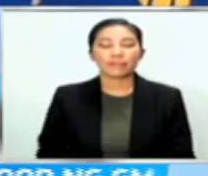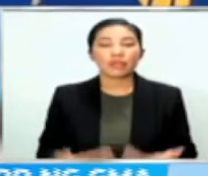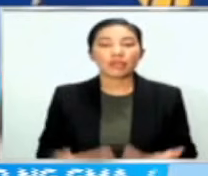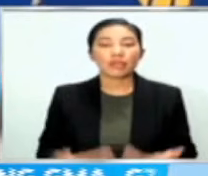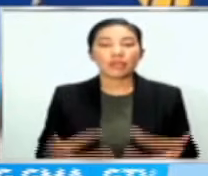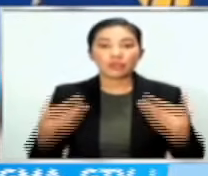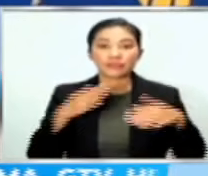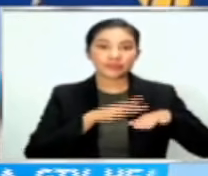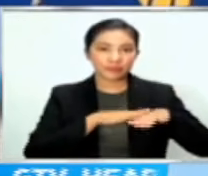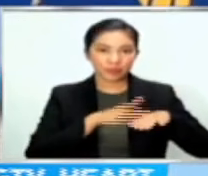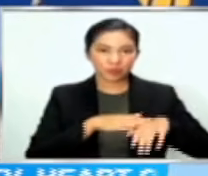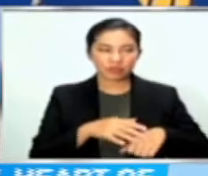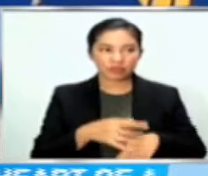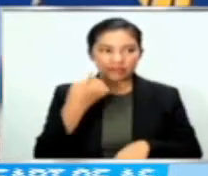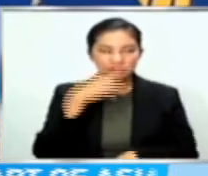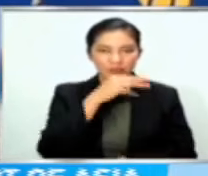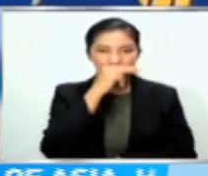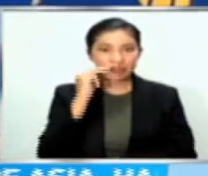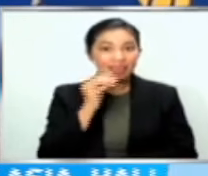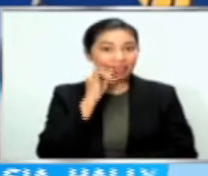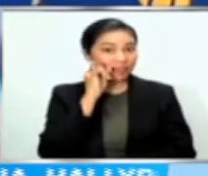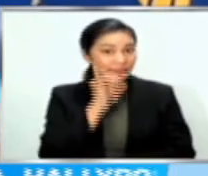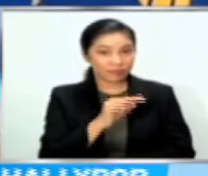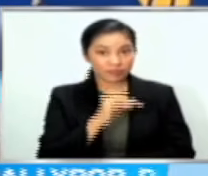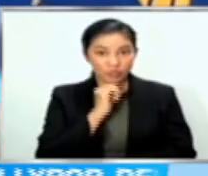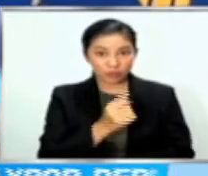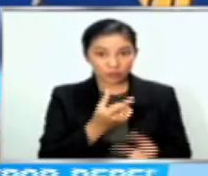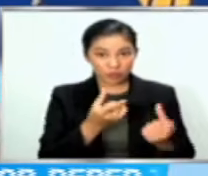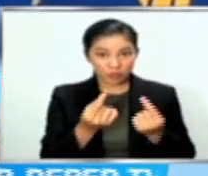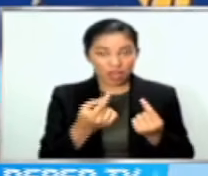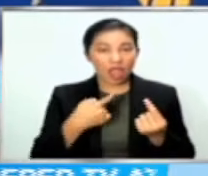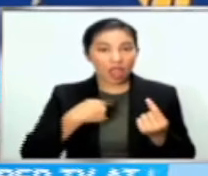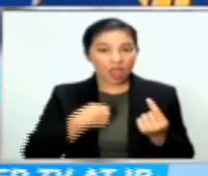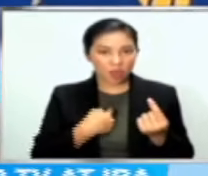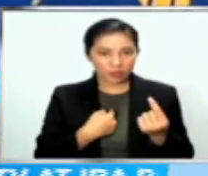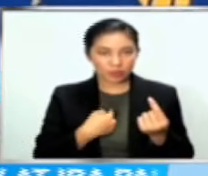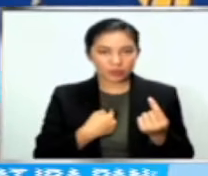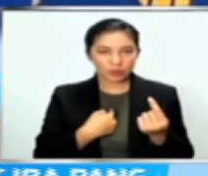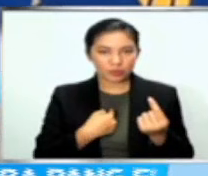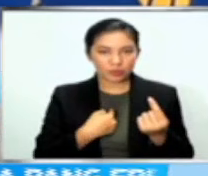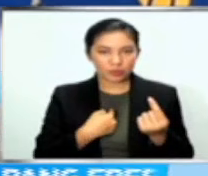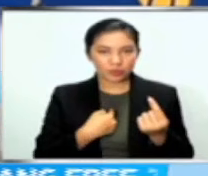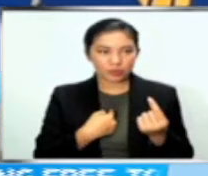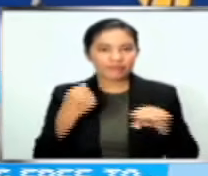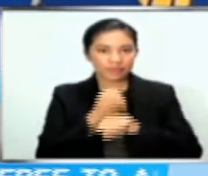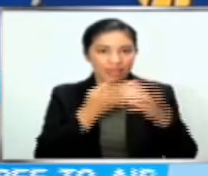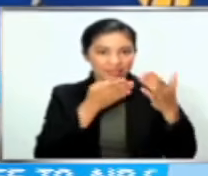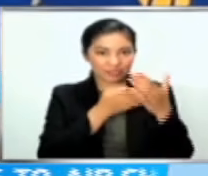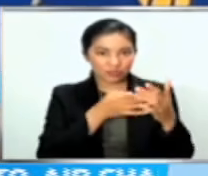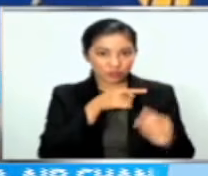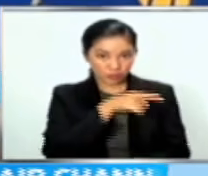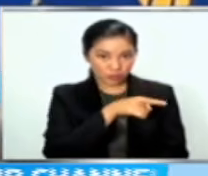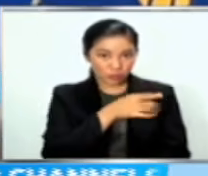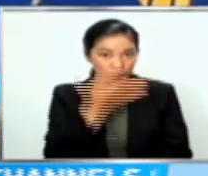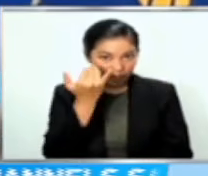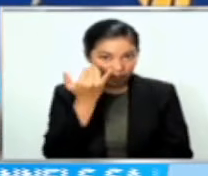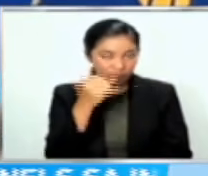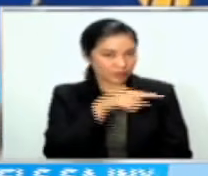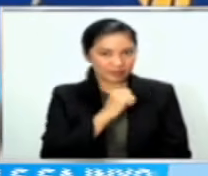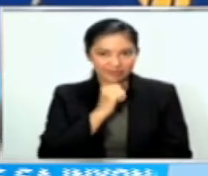that, I will campaign against you because you are not doing your duty. Do